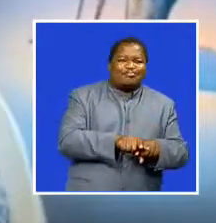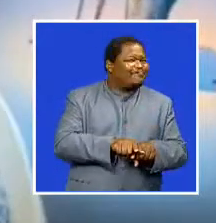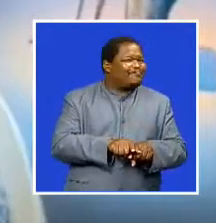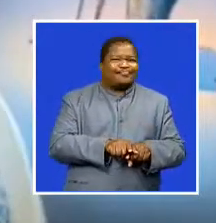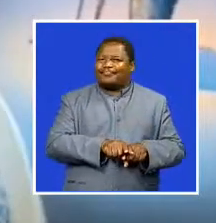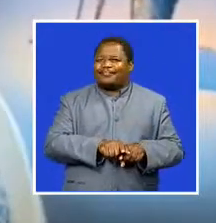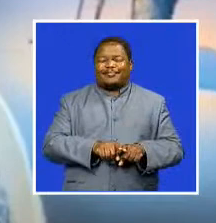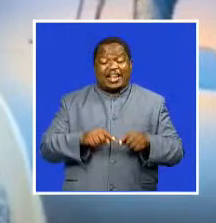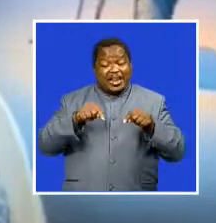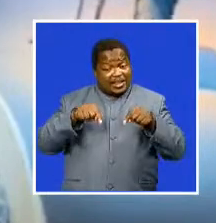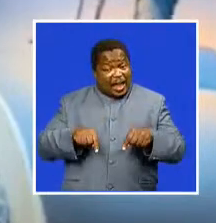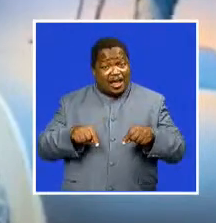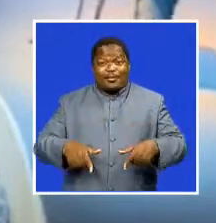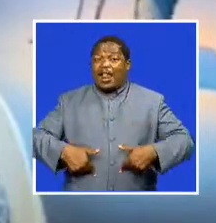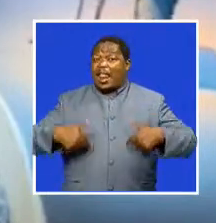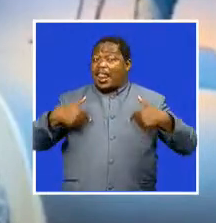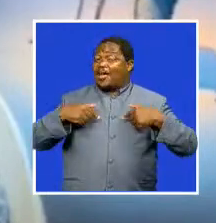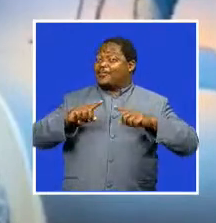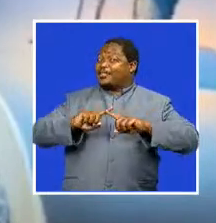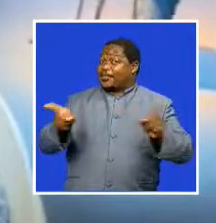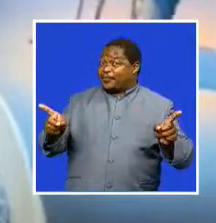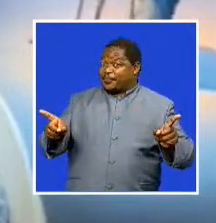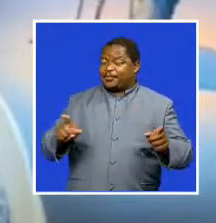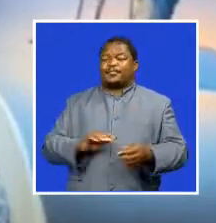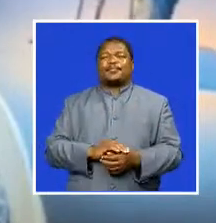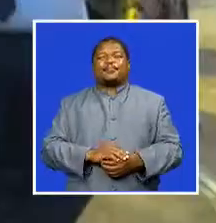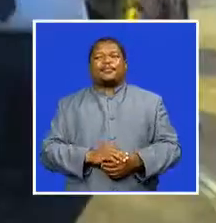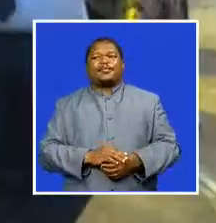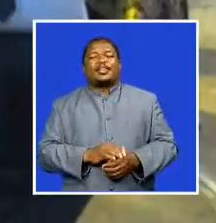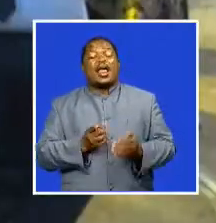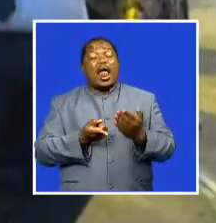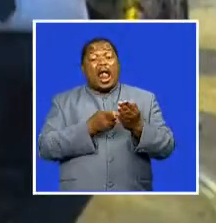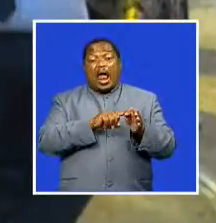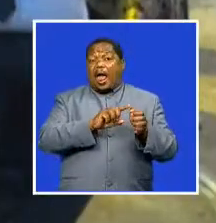sethule ihlelo esiveni ngendzaba yetshwala ukuthi